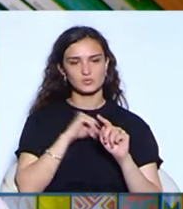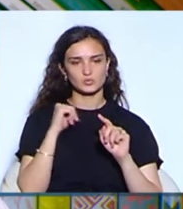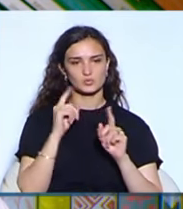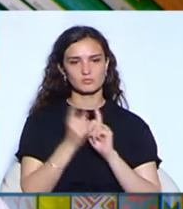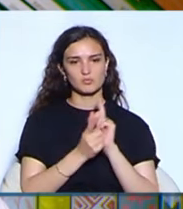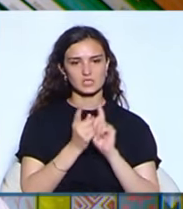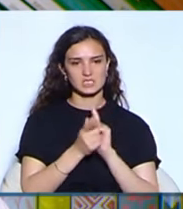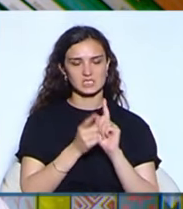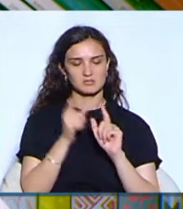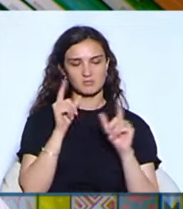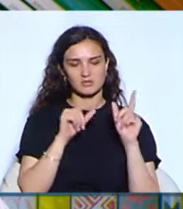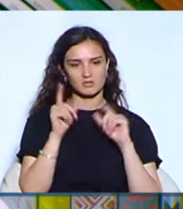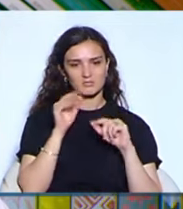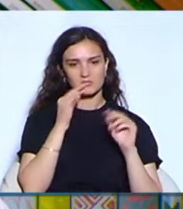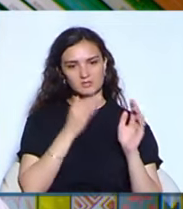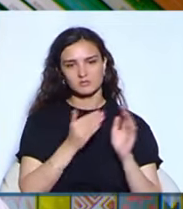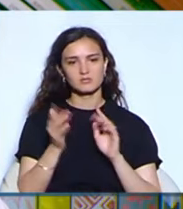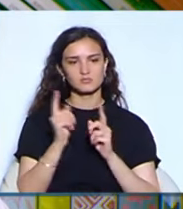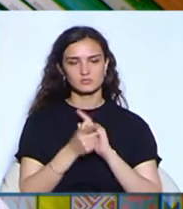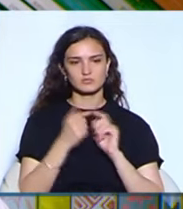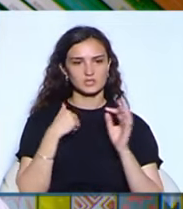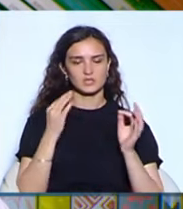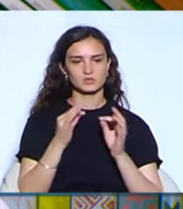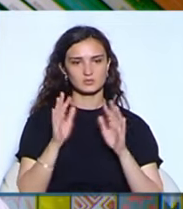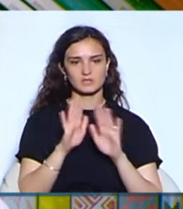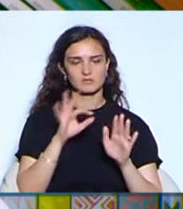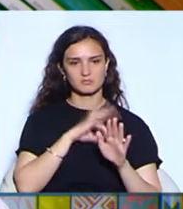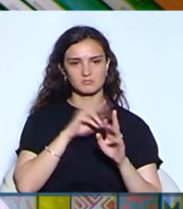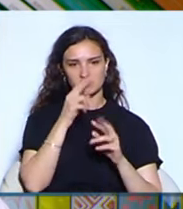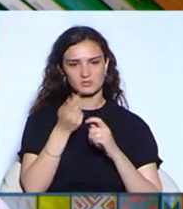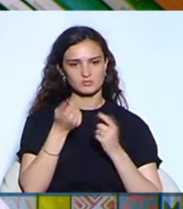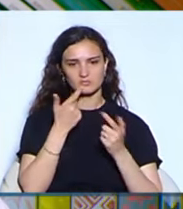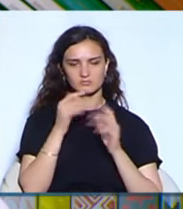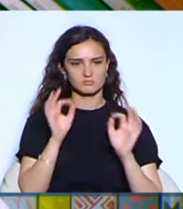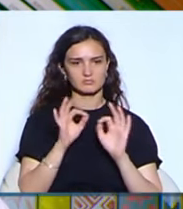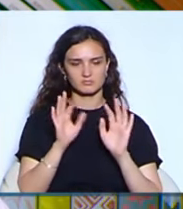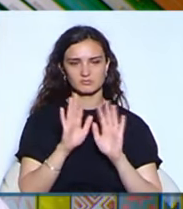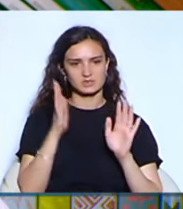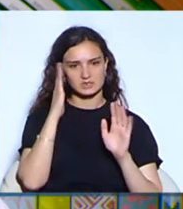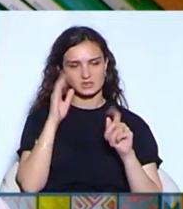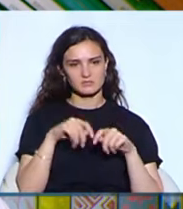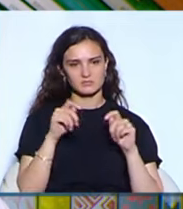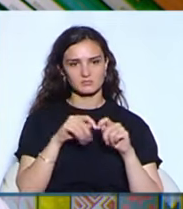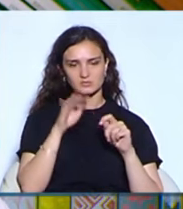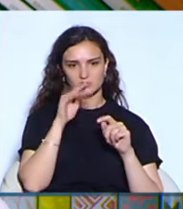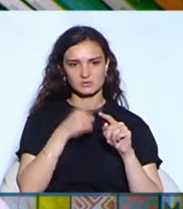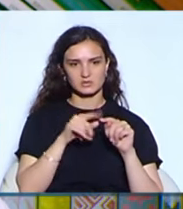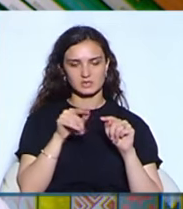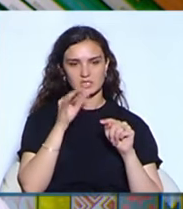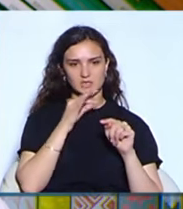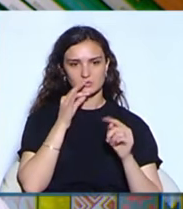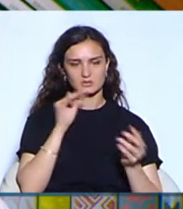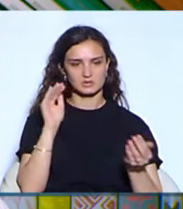თავისთავად წესრიგდება. აი ჩვენ არასოდეს არ ვიყენებთ მედიკამენტოზურ ჩარევას, მაგალითად ძილის დარღვევების დროს ასეთ ადრეულ